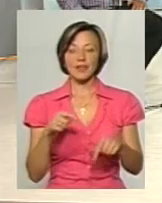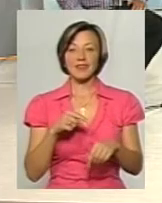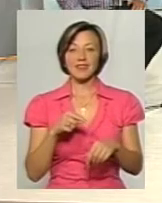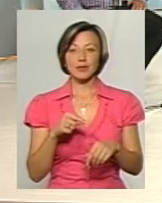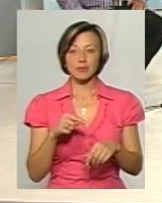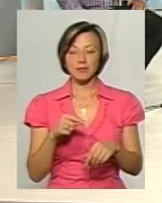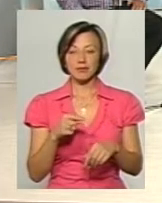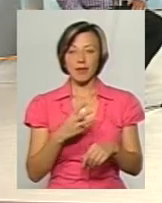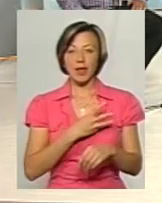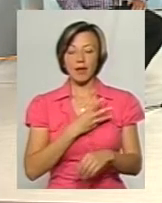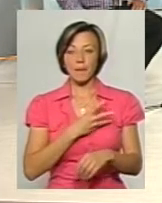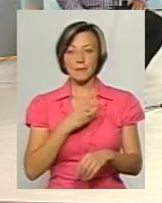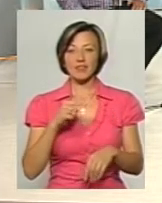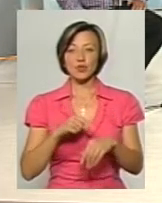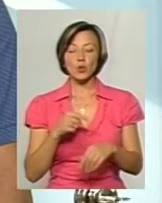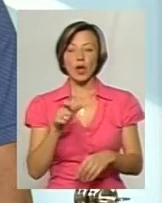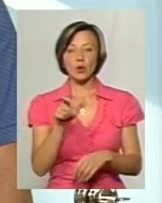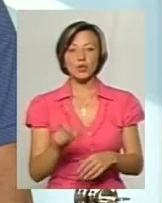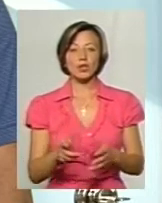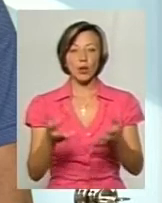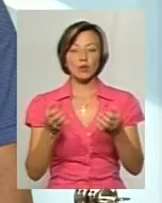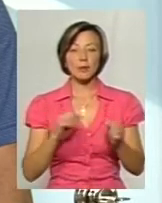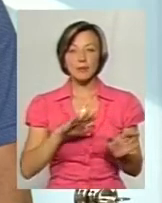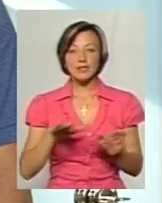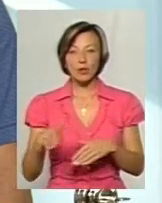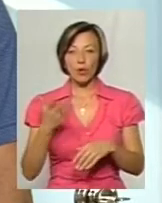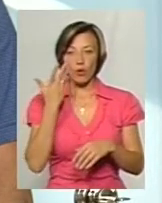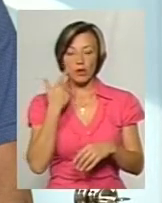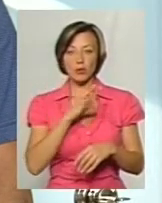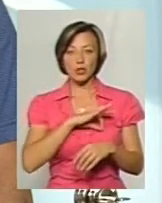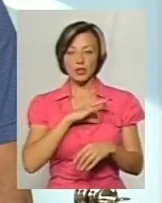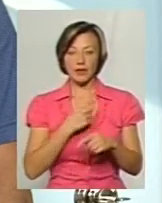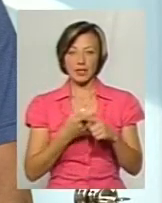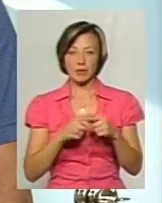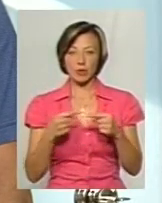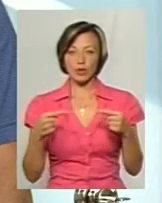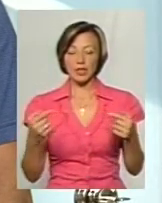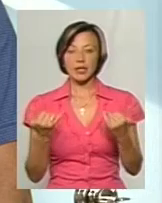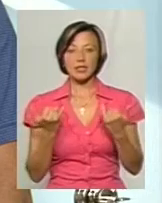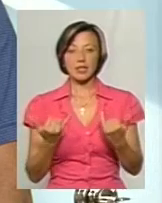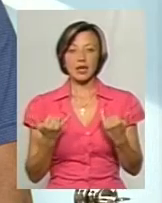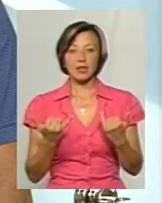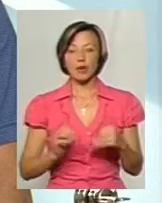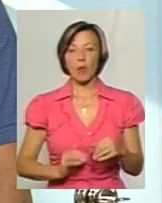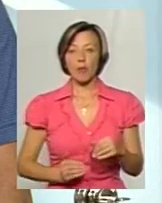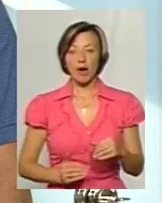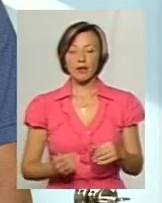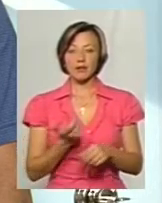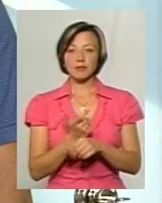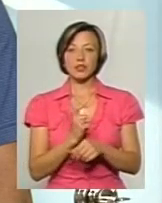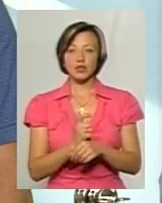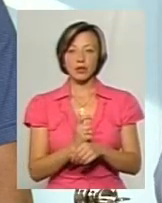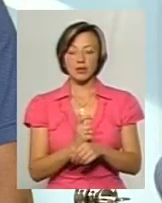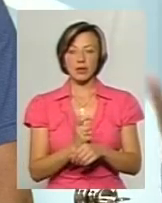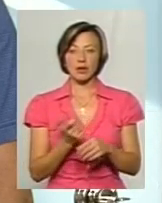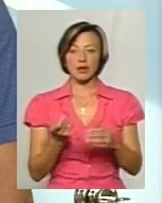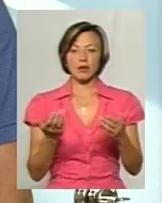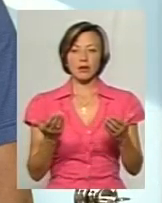відчуття, які людина отримає після того, як буде користуватися цим продуктом. Розумієте, зараз компанії з найбільшою капіталізацією